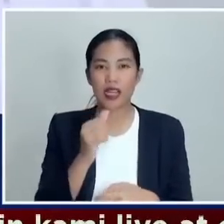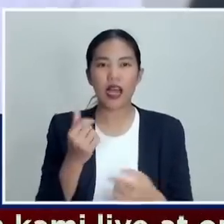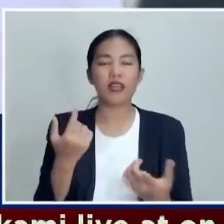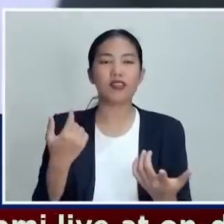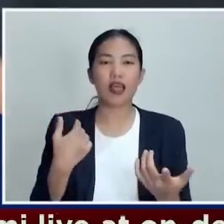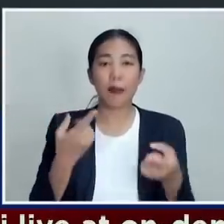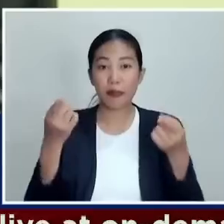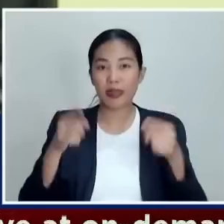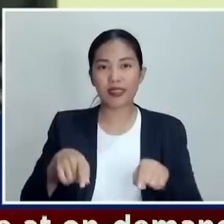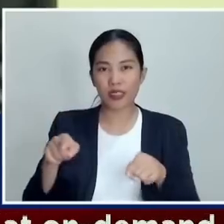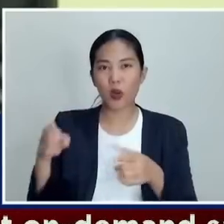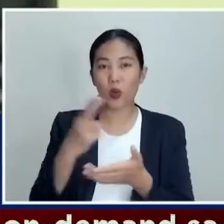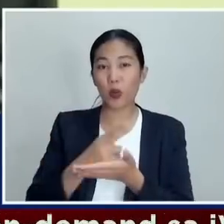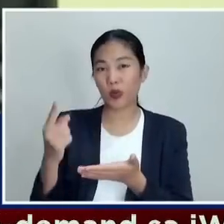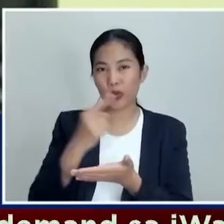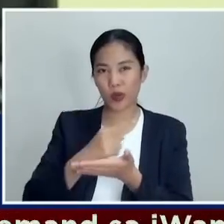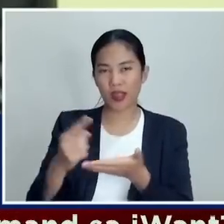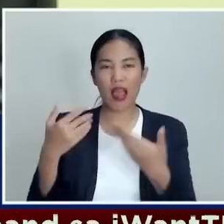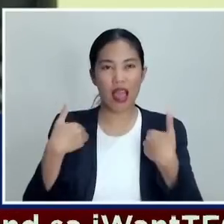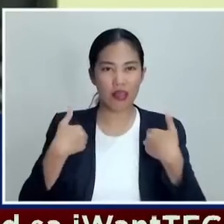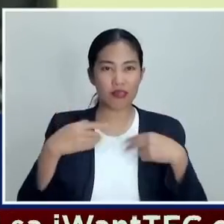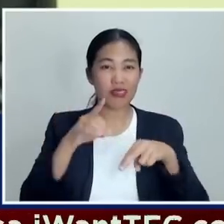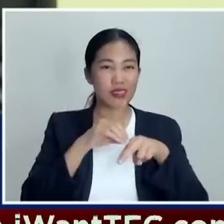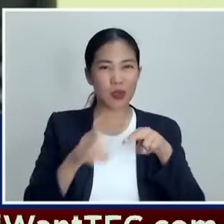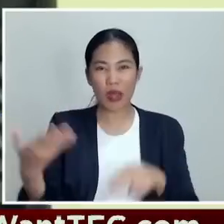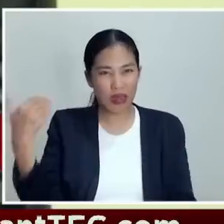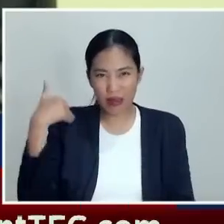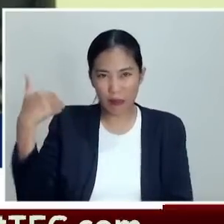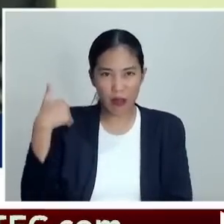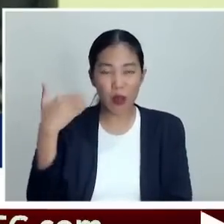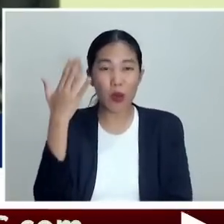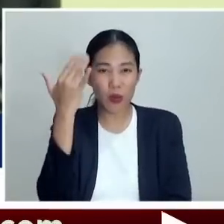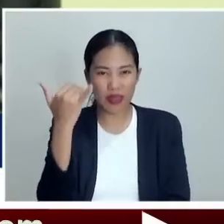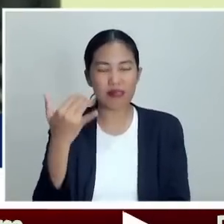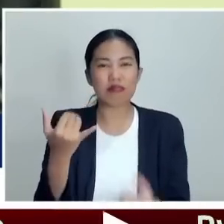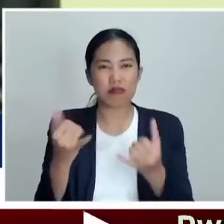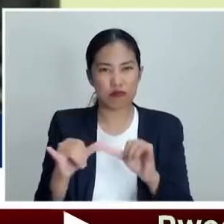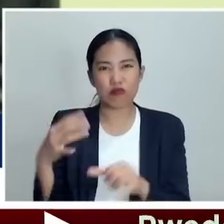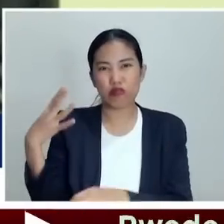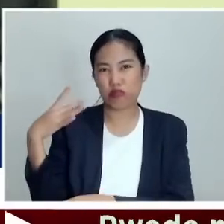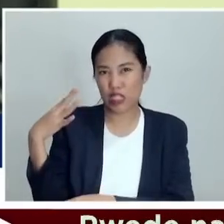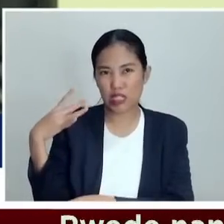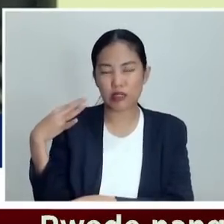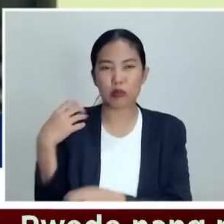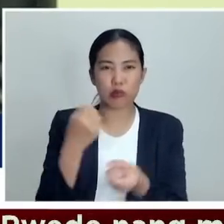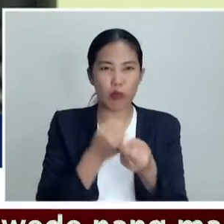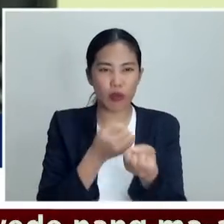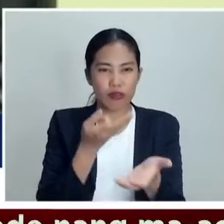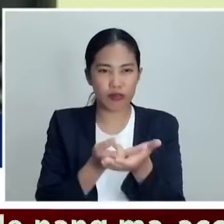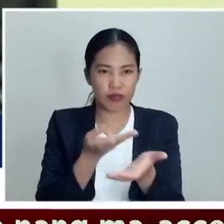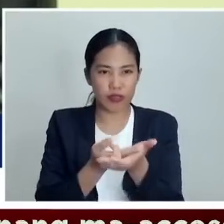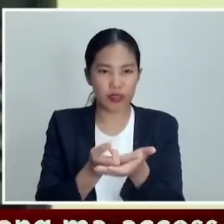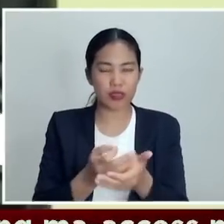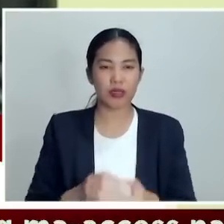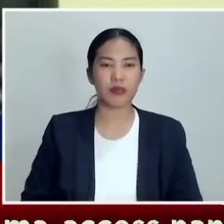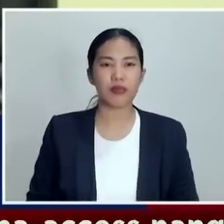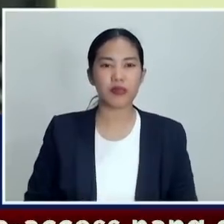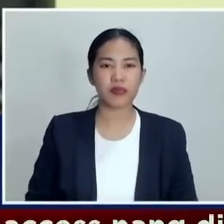pesos. Mahirap mag-fixed date because paano kung dumating yung fund na, remember today is